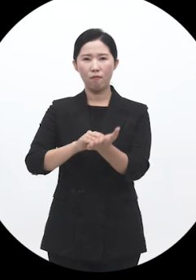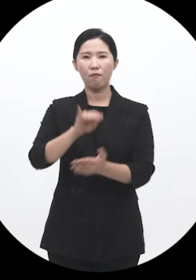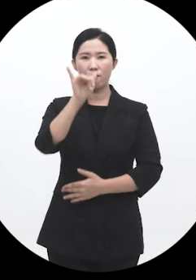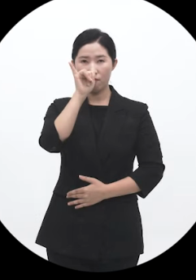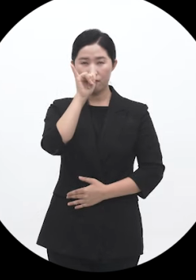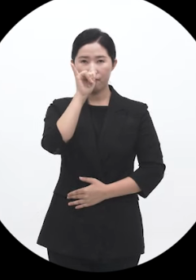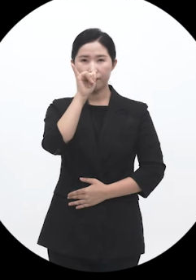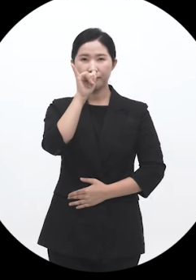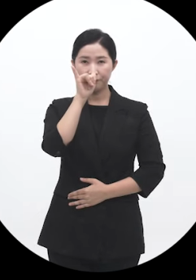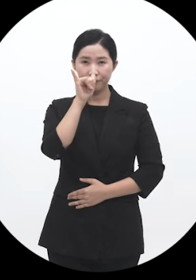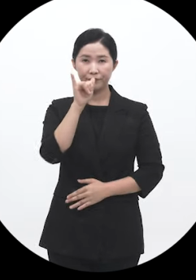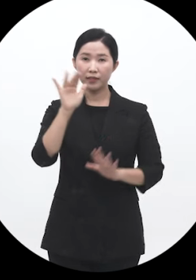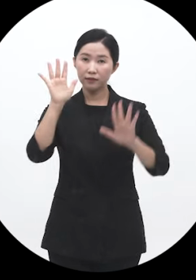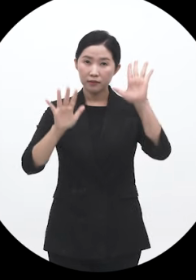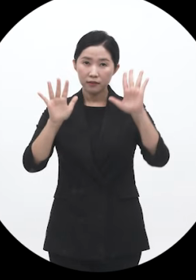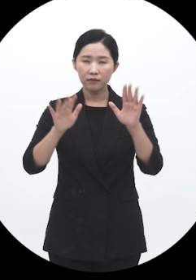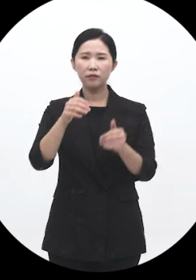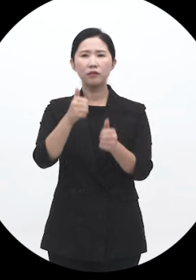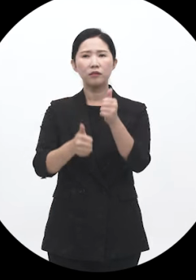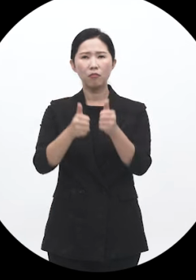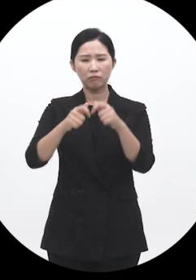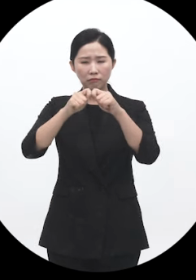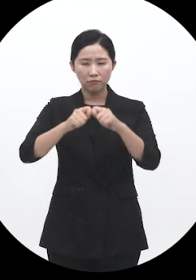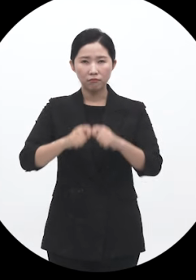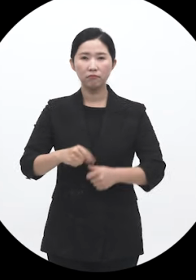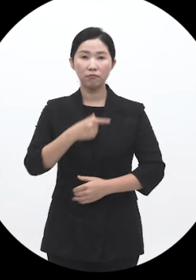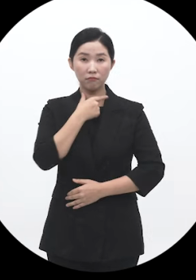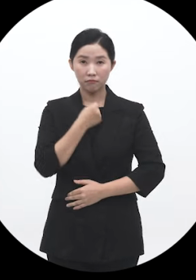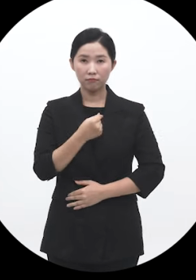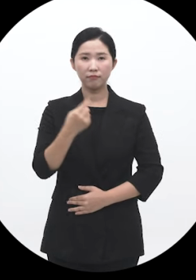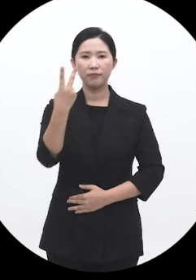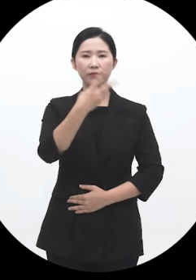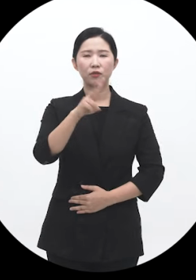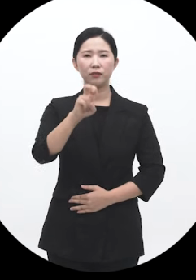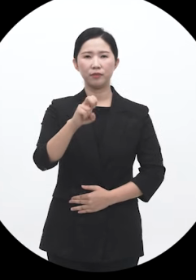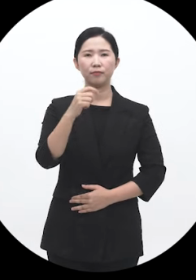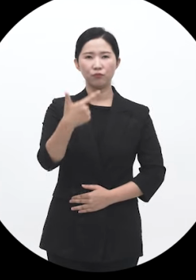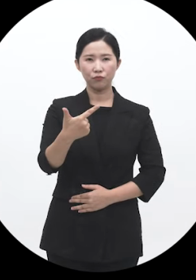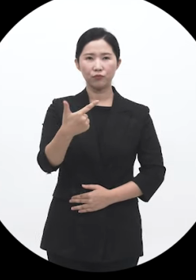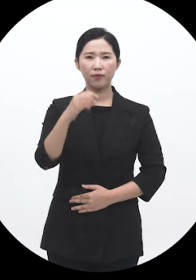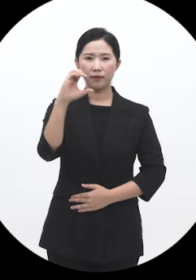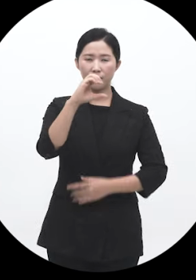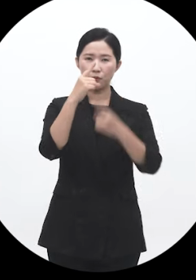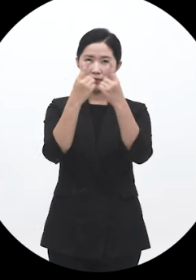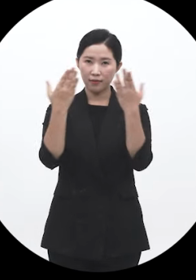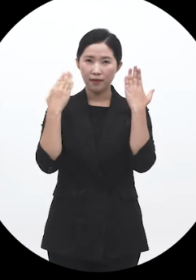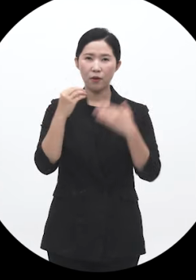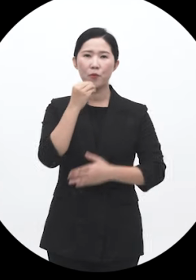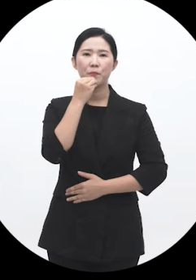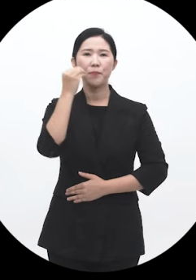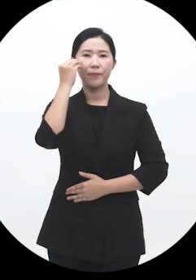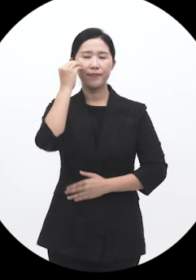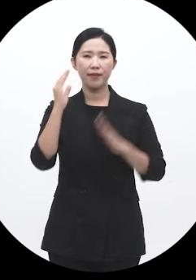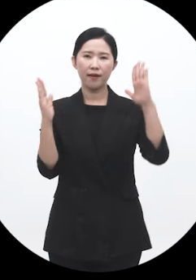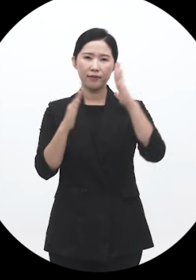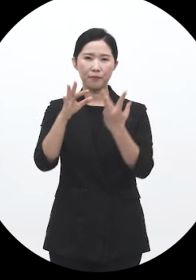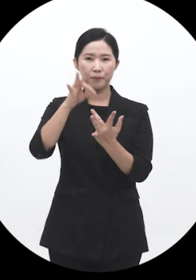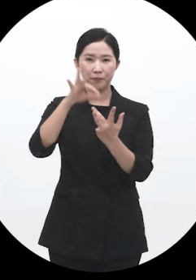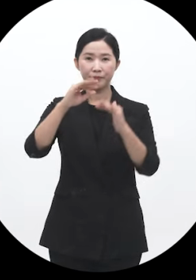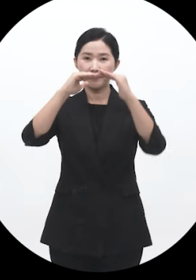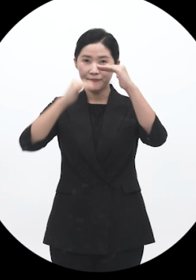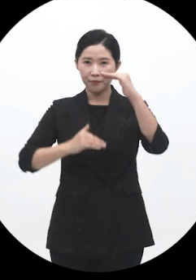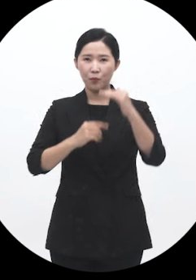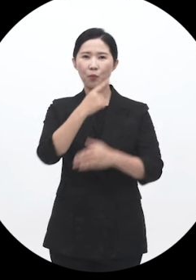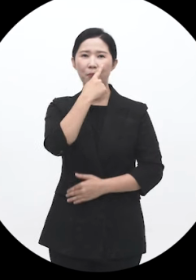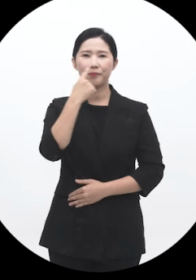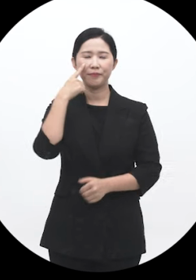실기고사 진행 관련 자세한 유의사항은 2026학년도 모집 요강을 반드시 참고하여 숙지하시기